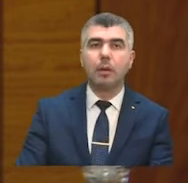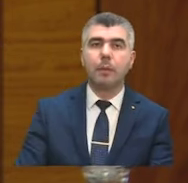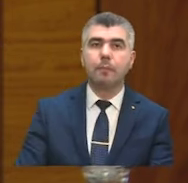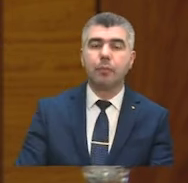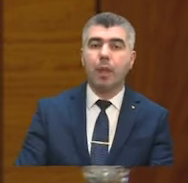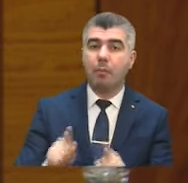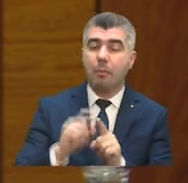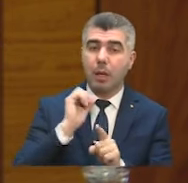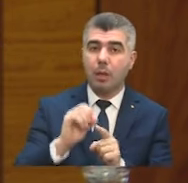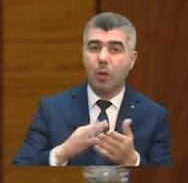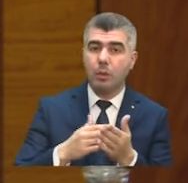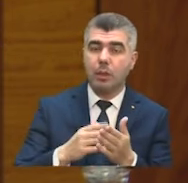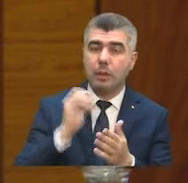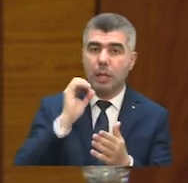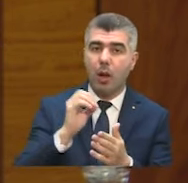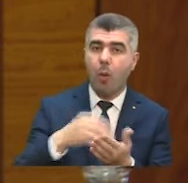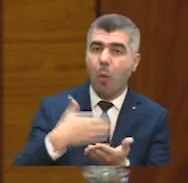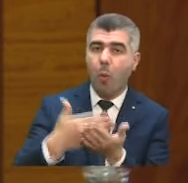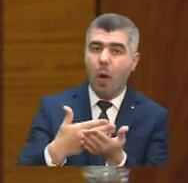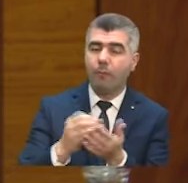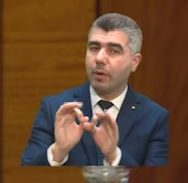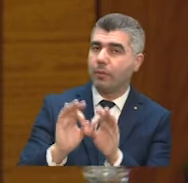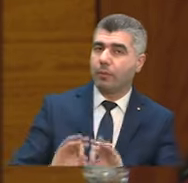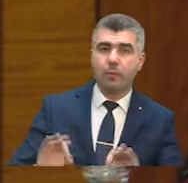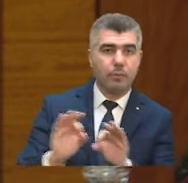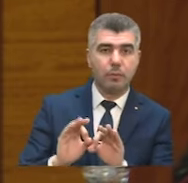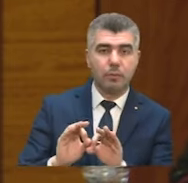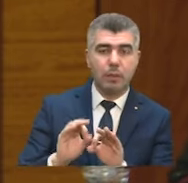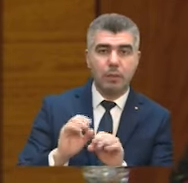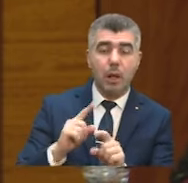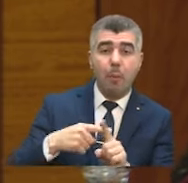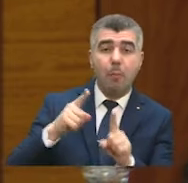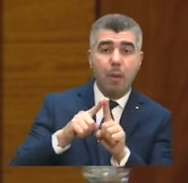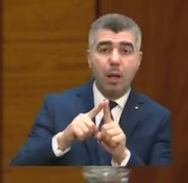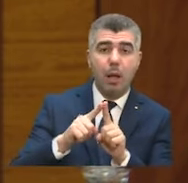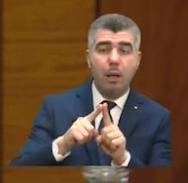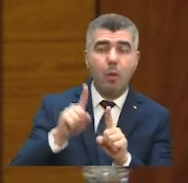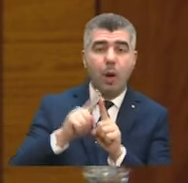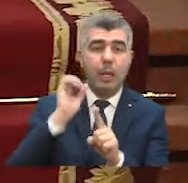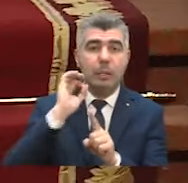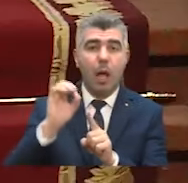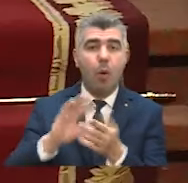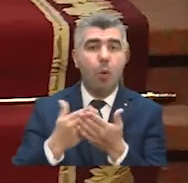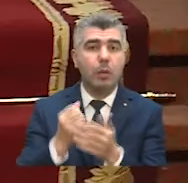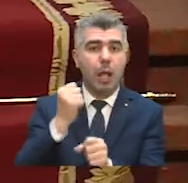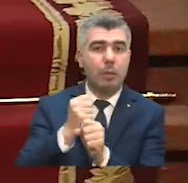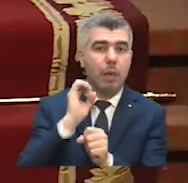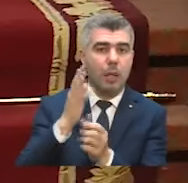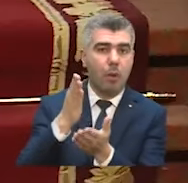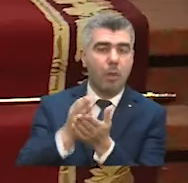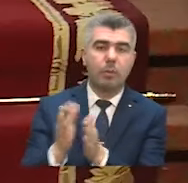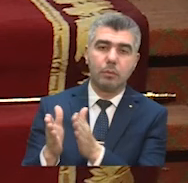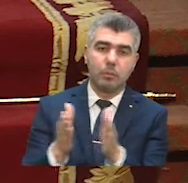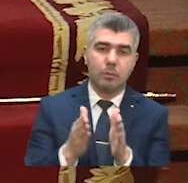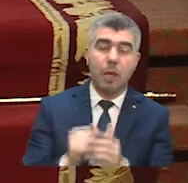التنكي ماشي التوقيف قم للمعلم وفي التبجي كذا المعلم ان يكون رسولا سيد رئيس الحكومه جلاله الملك